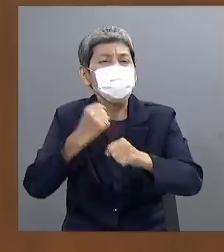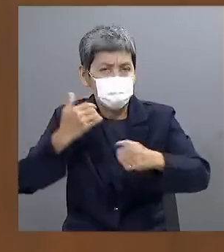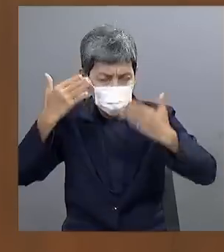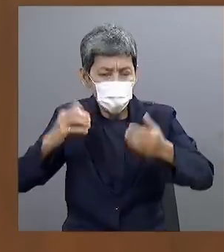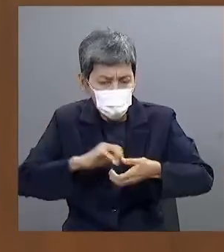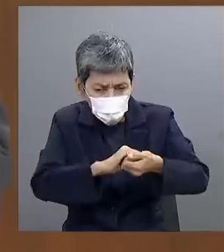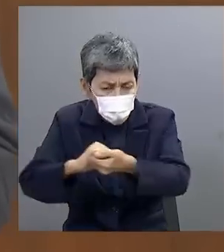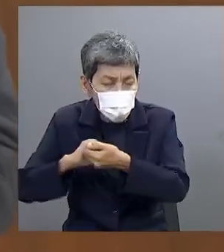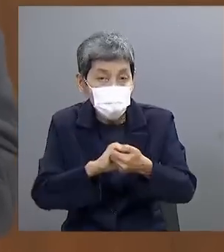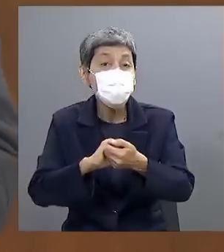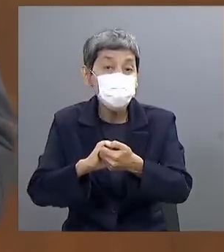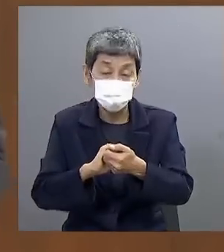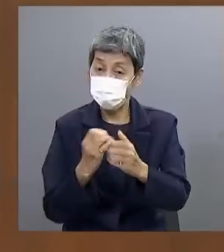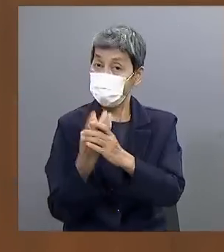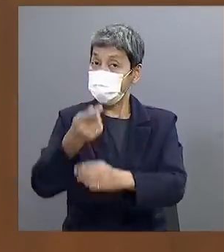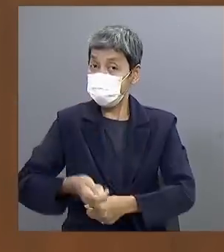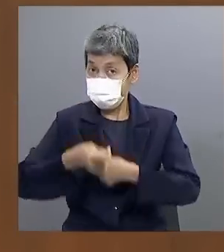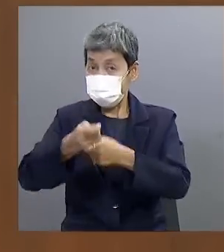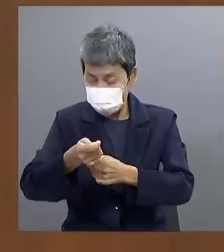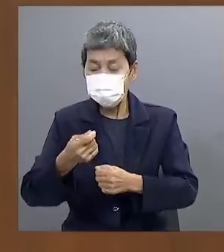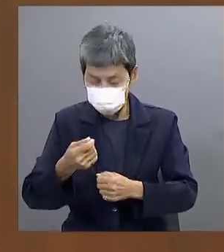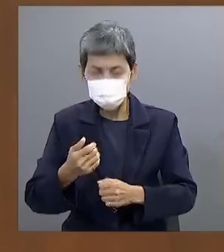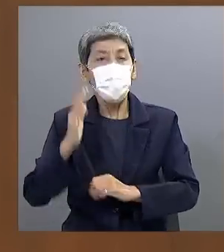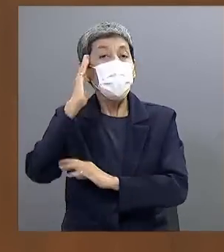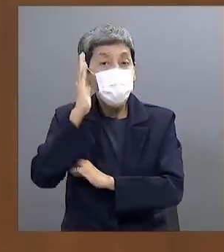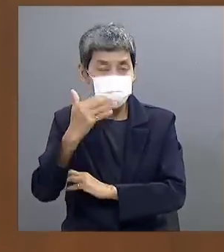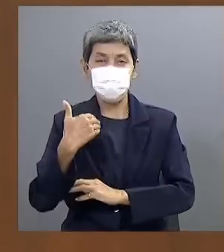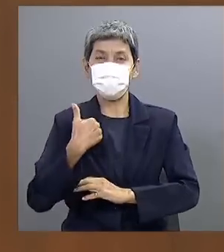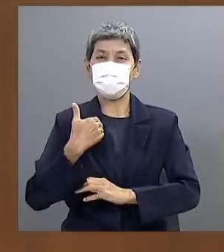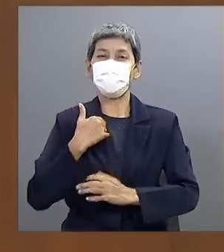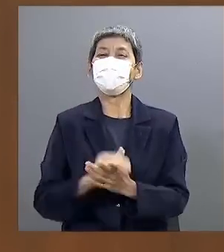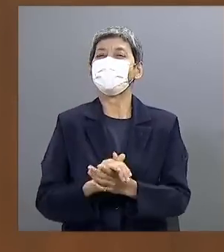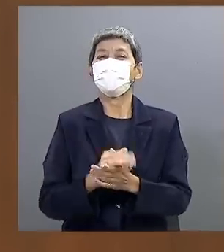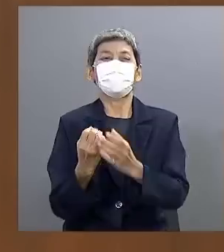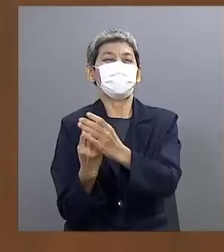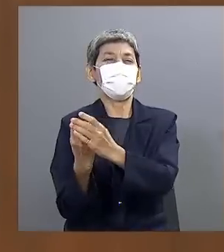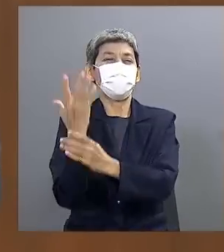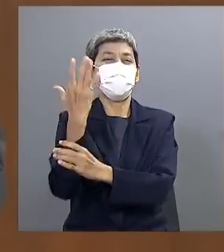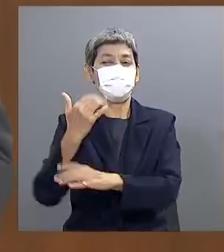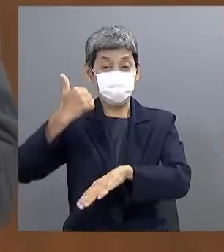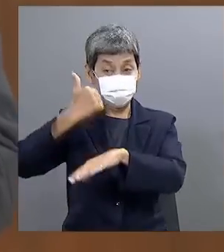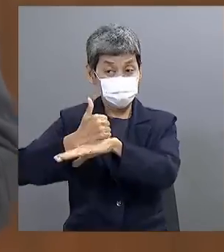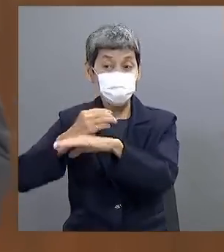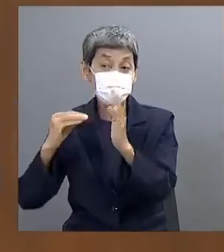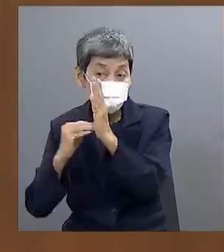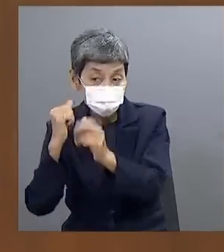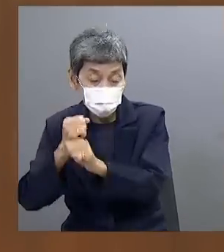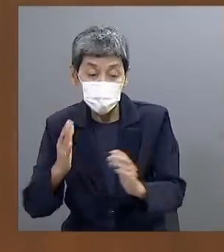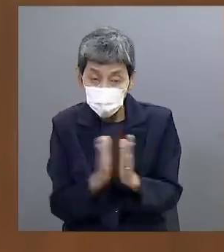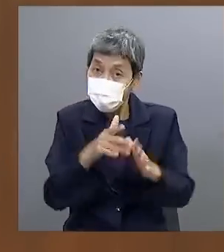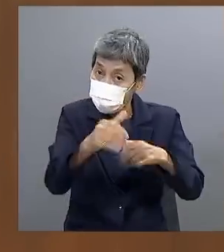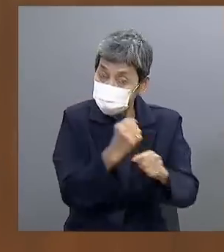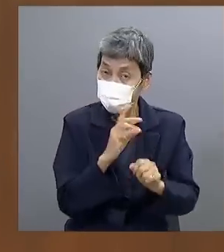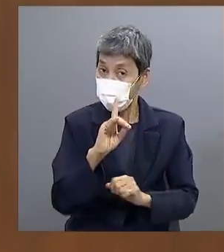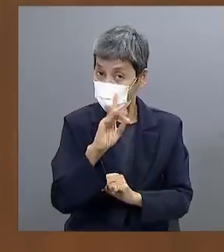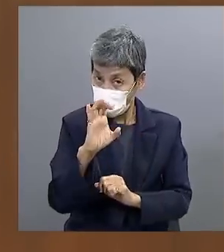ไม่ใช่แค่ปลูกอย่างเดียวนะคะแต่ว่าวันพรุ่งนี้เราจะมีการเปิดตัวค่ะต้นไม้ที่ทางผู้ว่าปลูกและทุกๆคนปลูกร่วมกัน100ต้นแรกรว